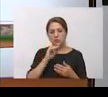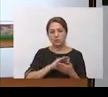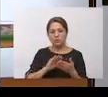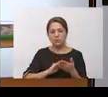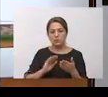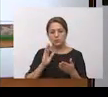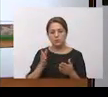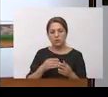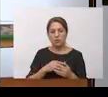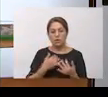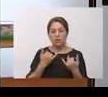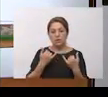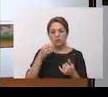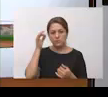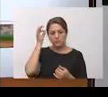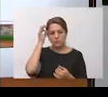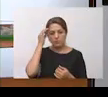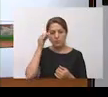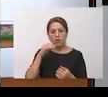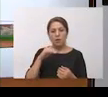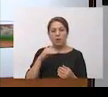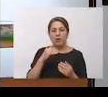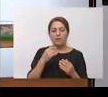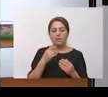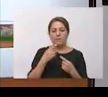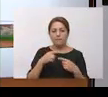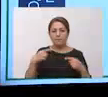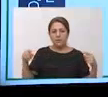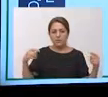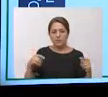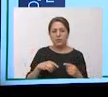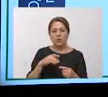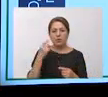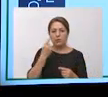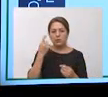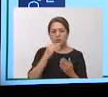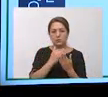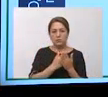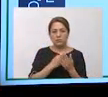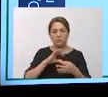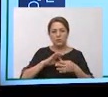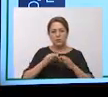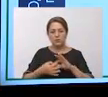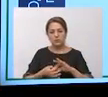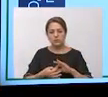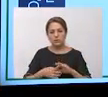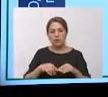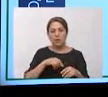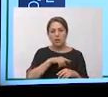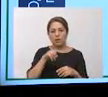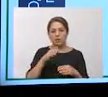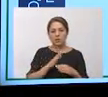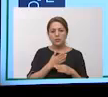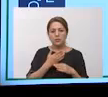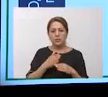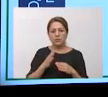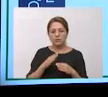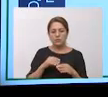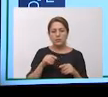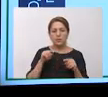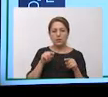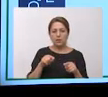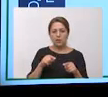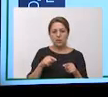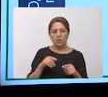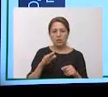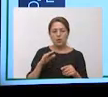Теперь давайте вспомним виды односоставных предложений. Односоставные предложения делятся на такие предложения, в